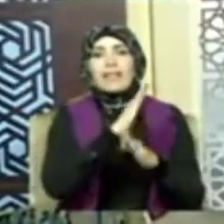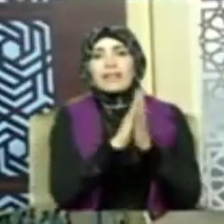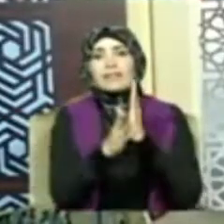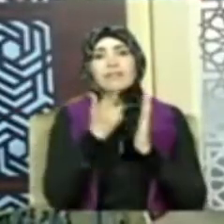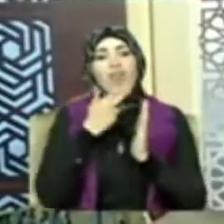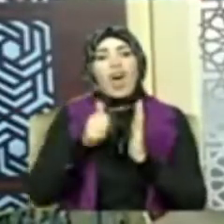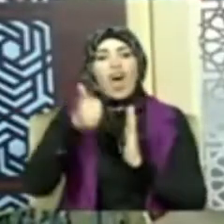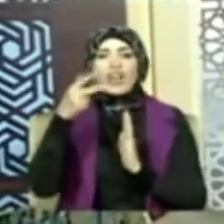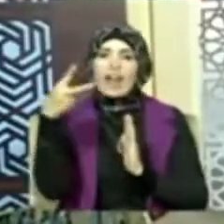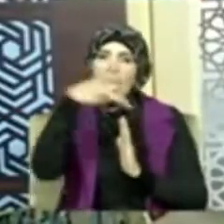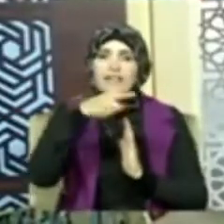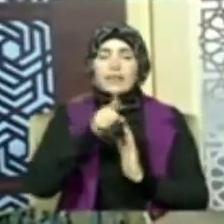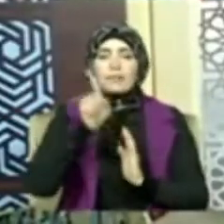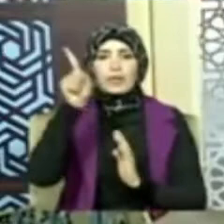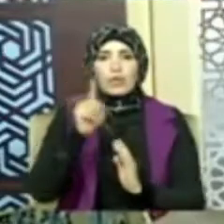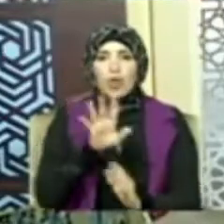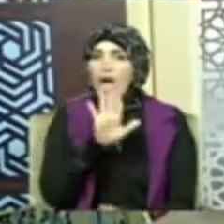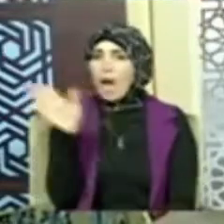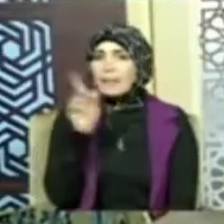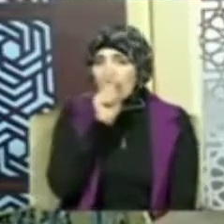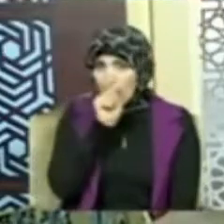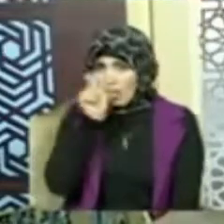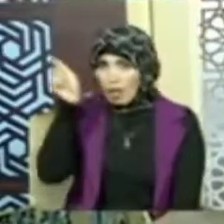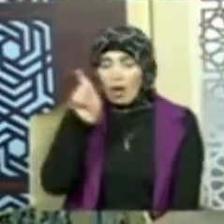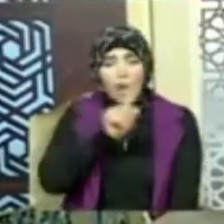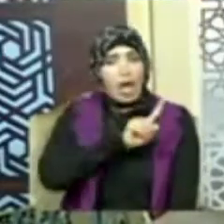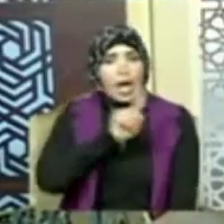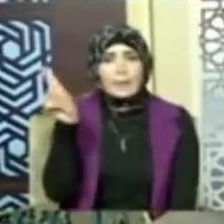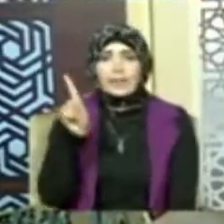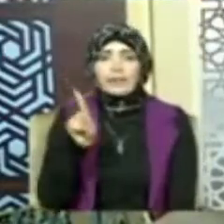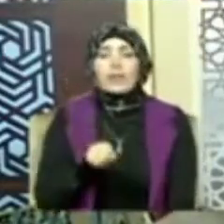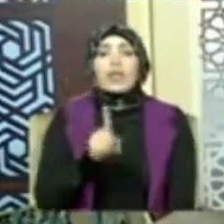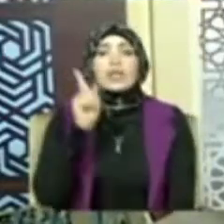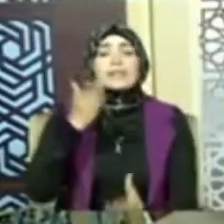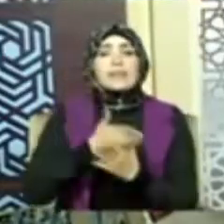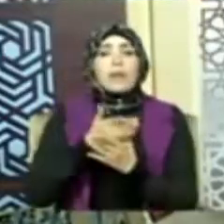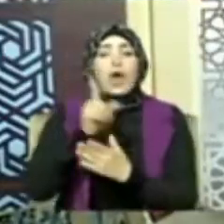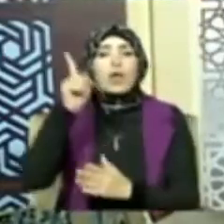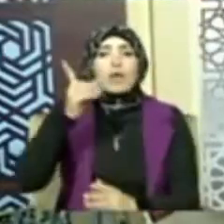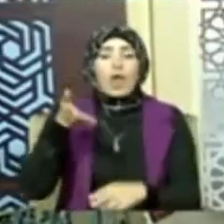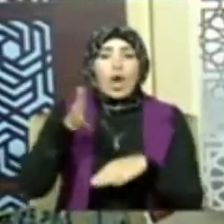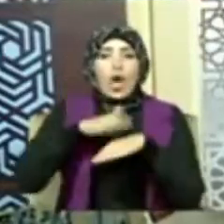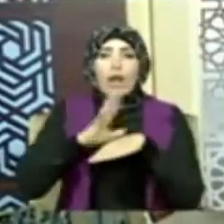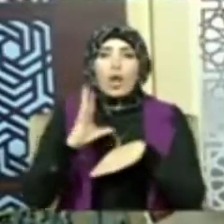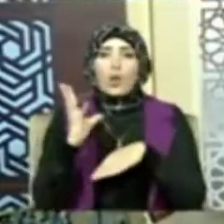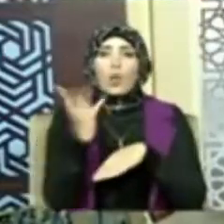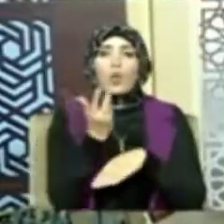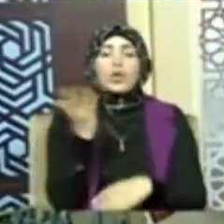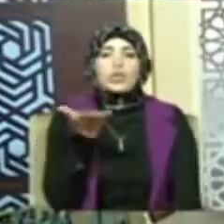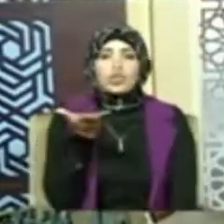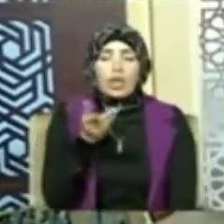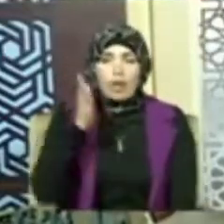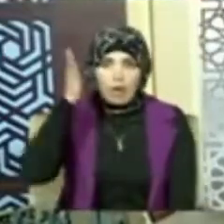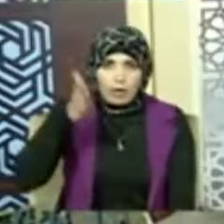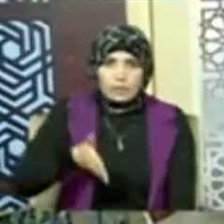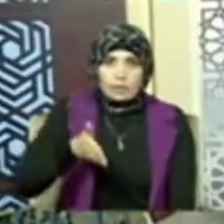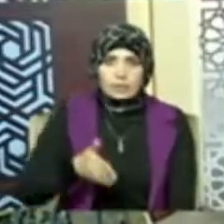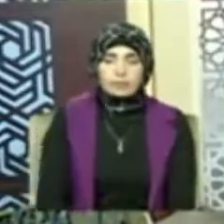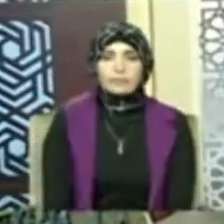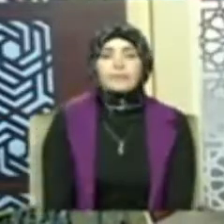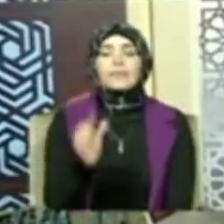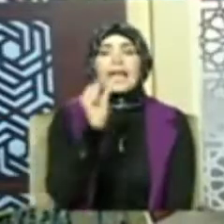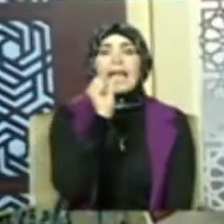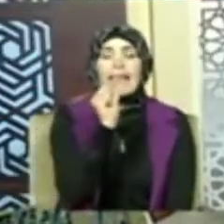ولا تضروه شيئا والله على كل شيء قدير. ثم إذا جاءت كلمة النفير،